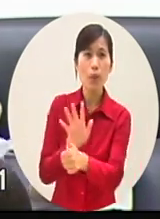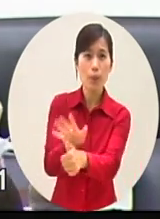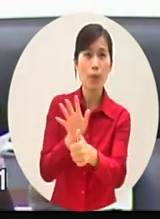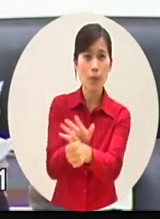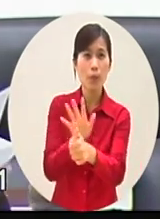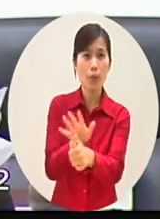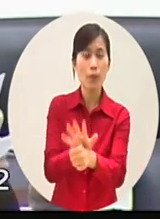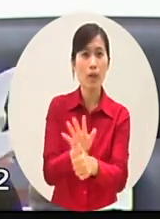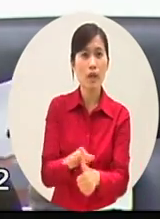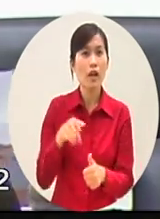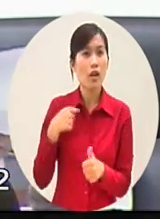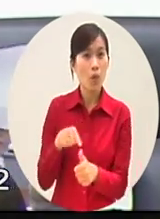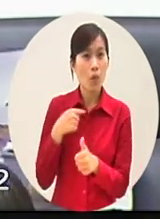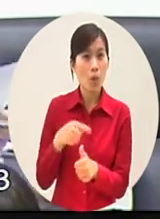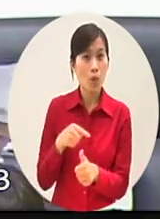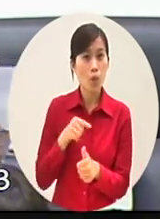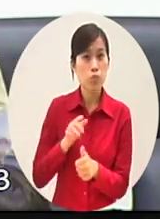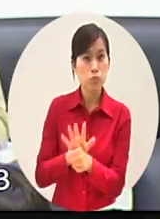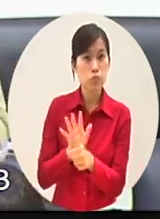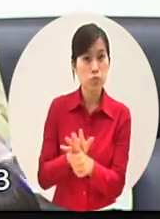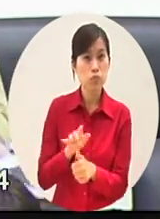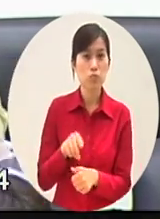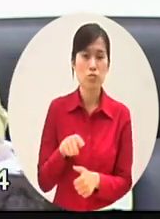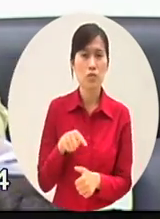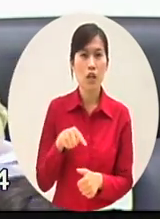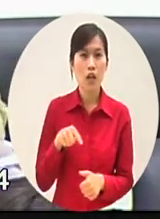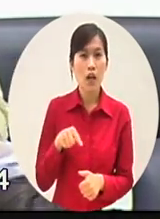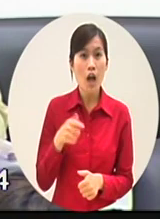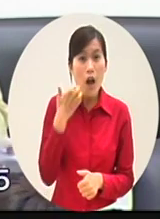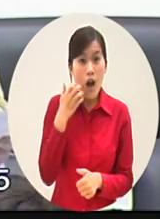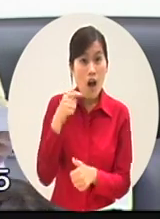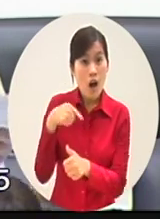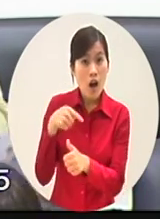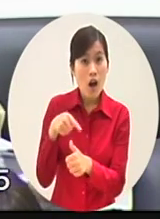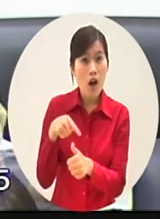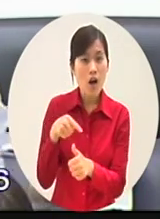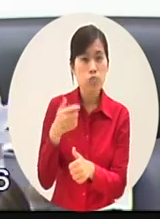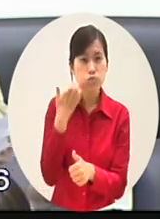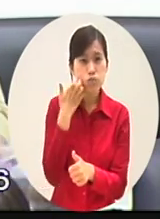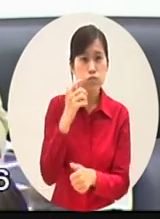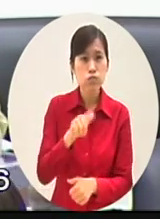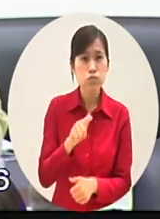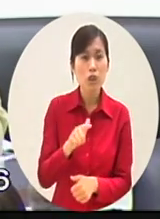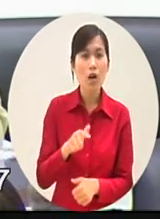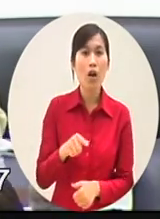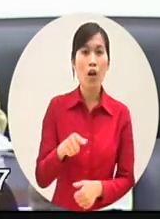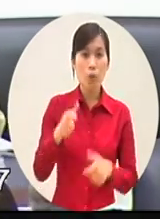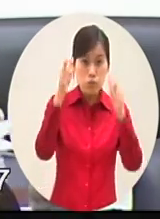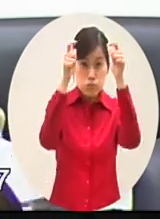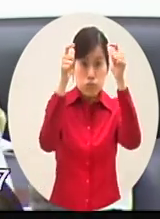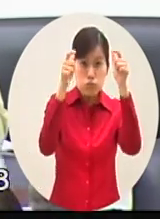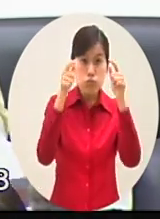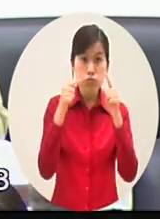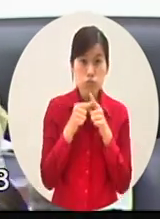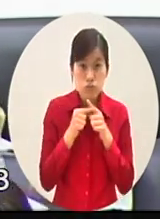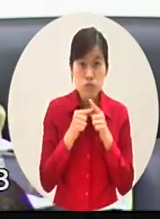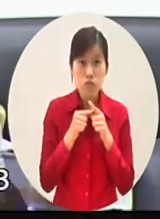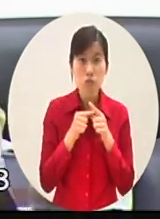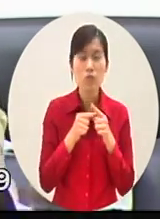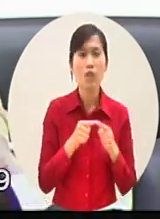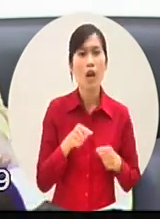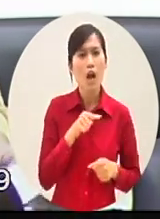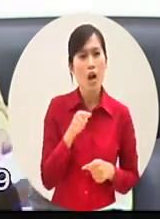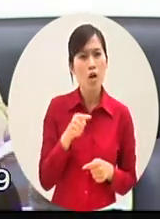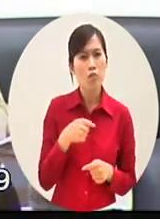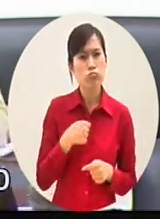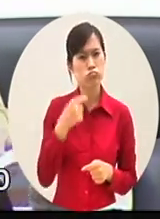不可思议吧这些精英，所以他们来告诉我说为什么高雄市政府没有在思考这一块，